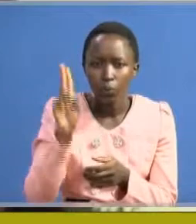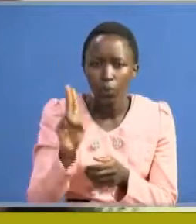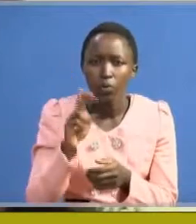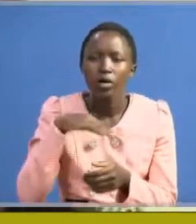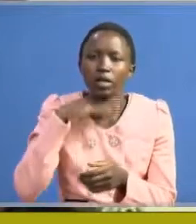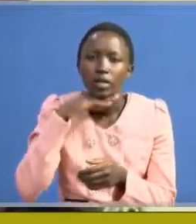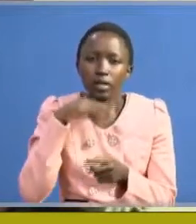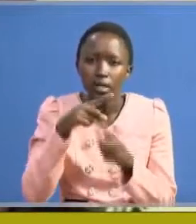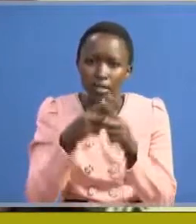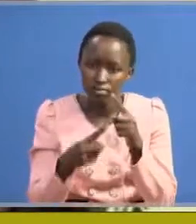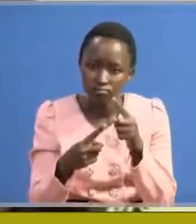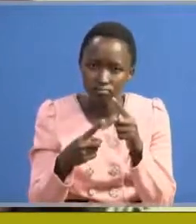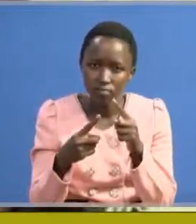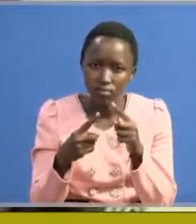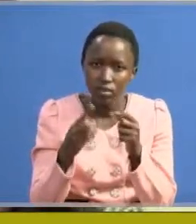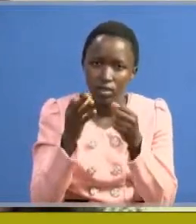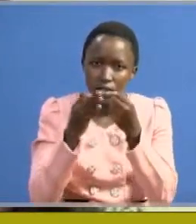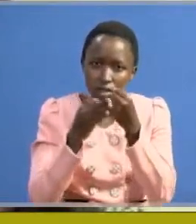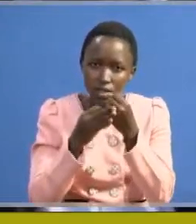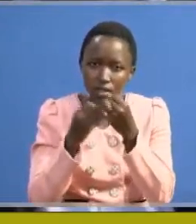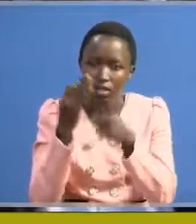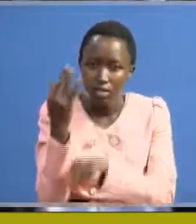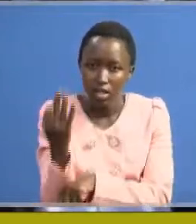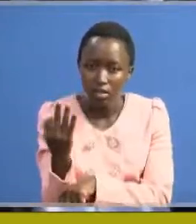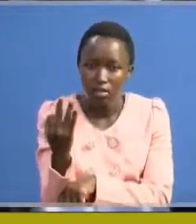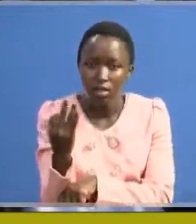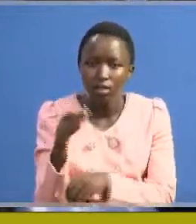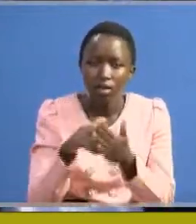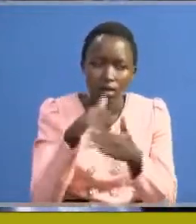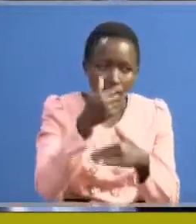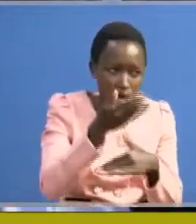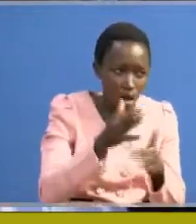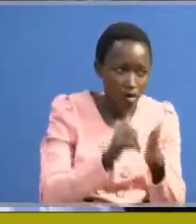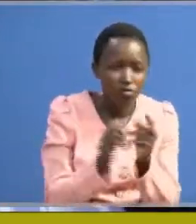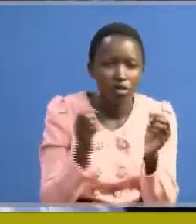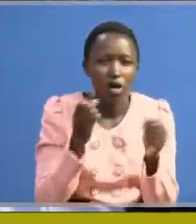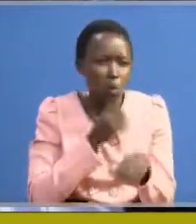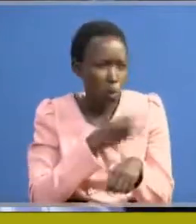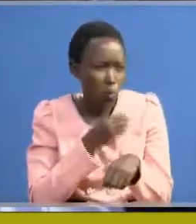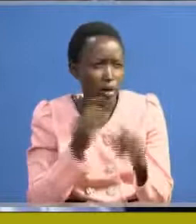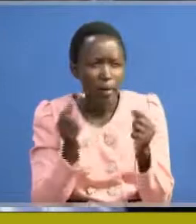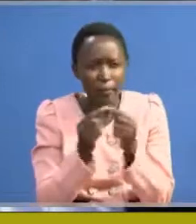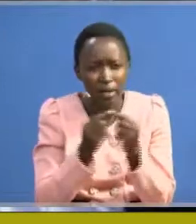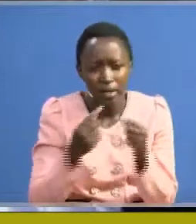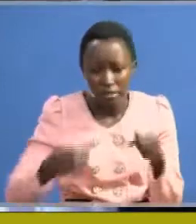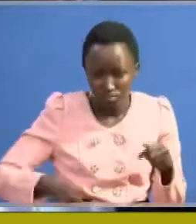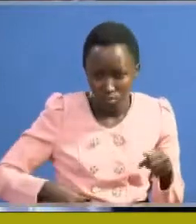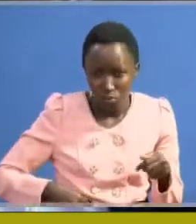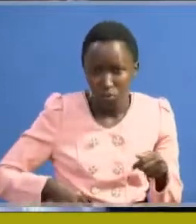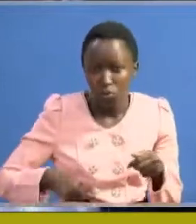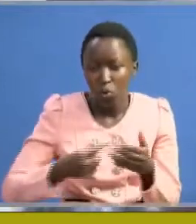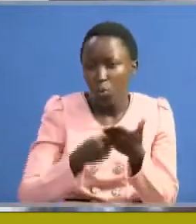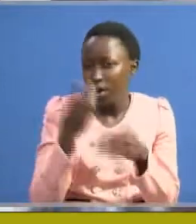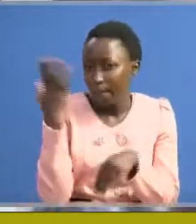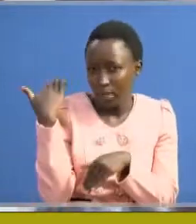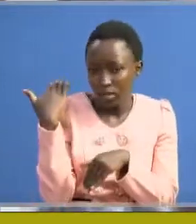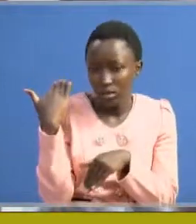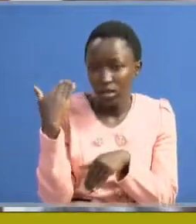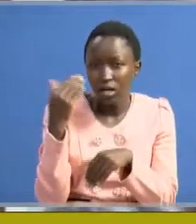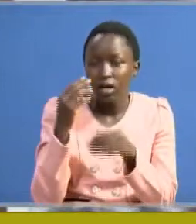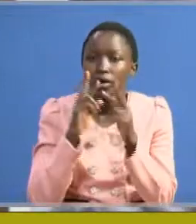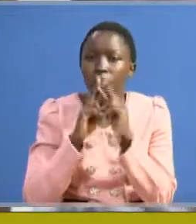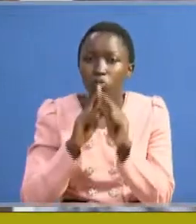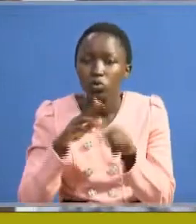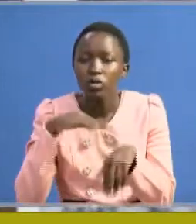na umri wa miaka 83 baada yake kulalama kufuatia maumivu ya tumbo wiki iliyopita. Aliripotiwa